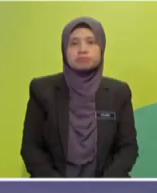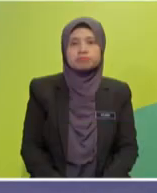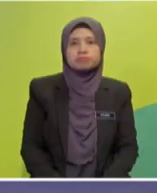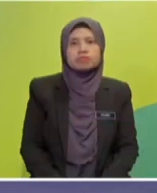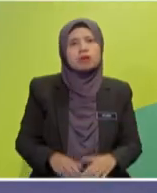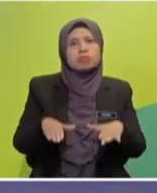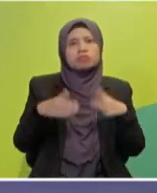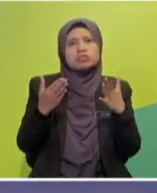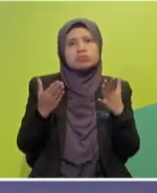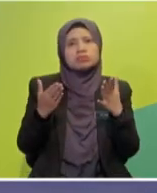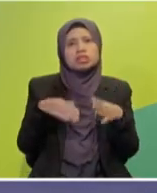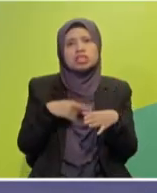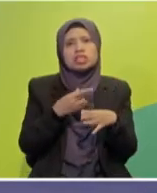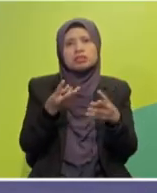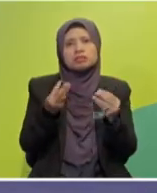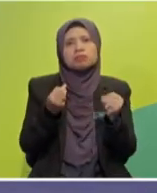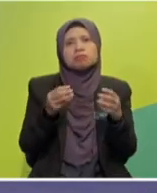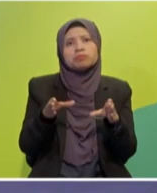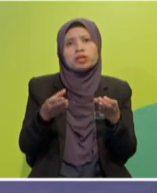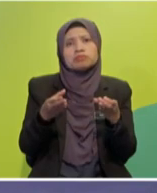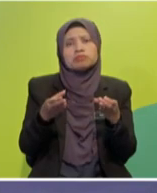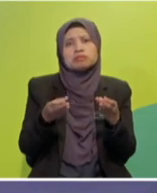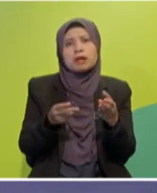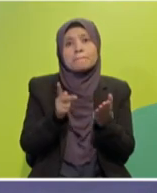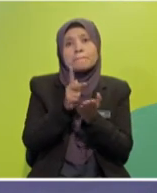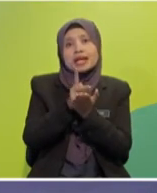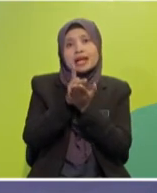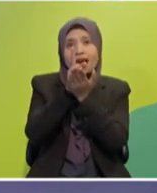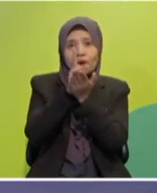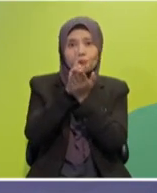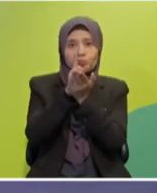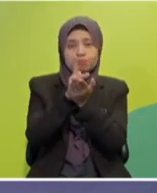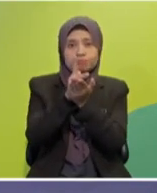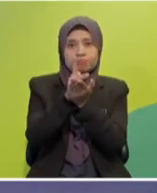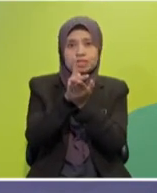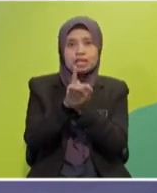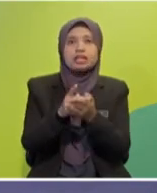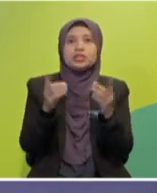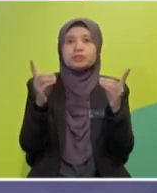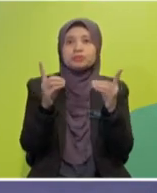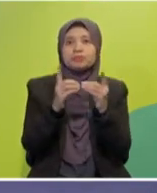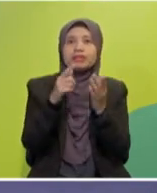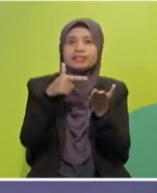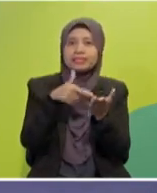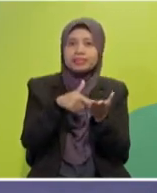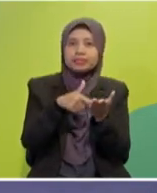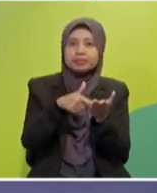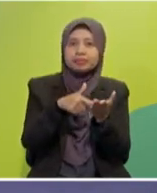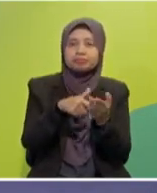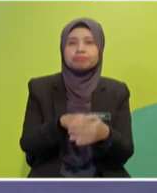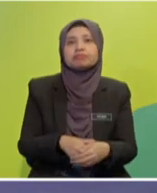Macam mana kita nak buat ni ni perahu ni kan? Kembali bersama kami di Didik TV KPM dalam